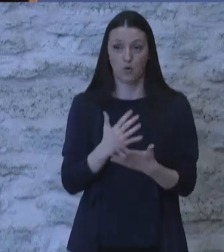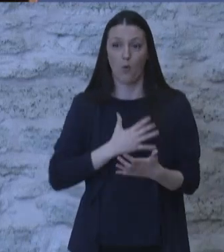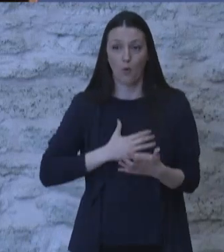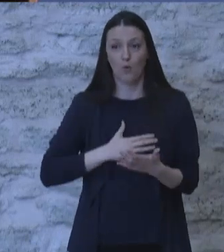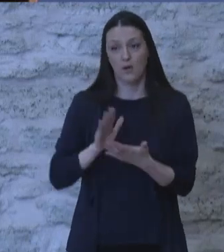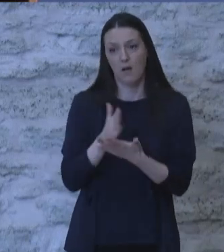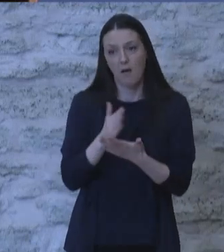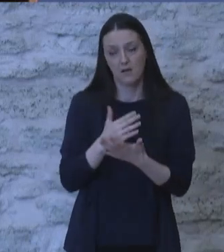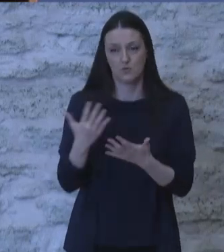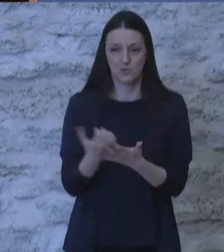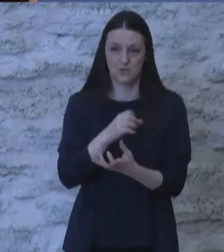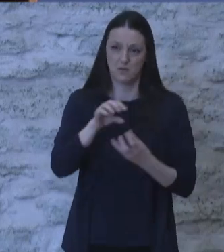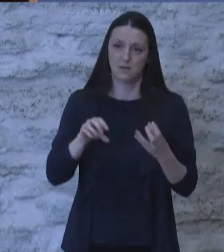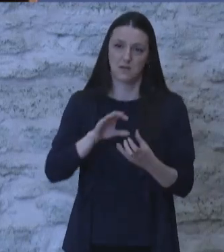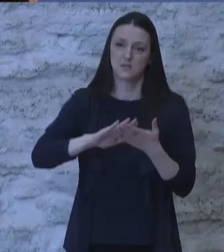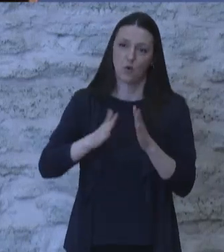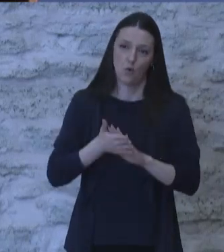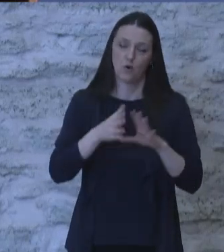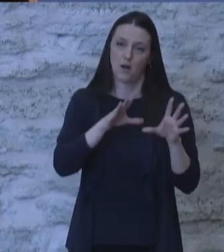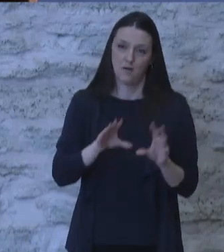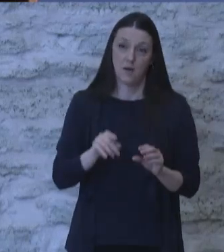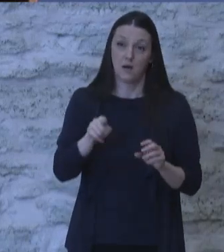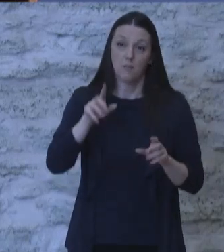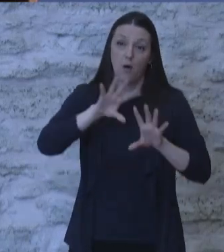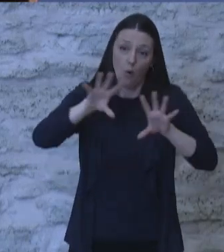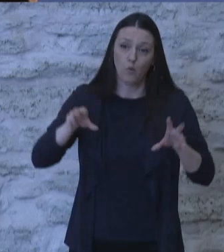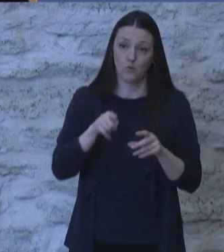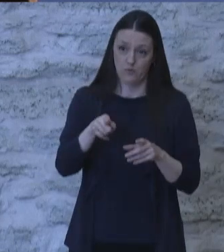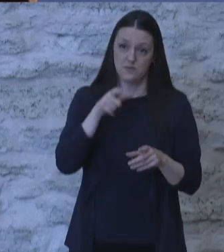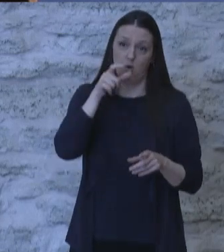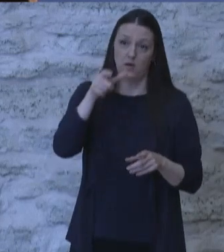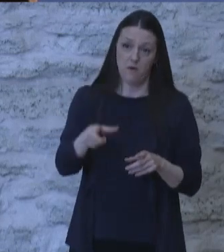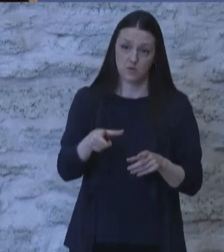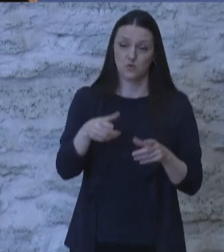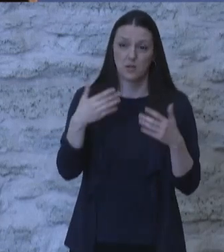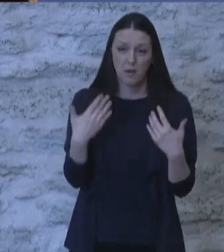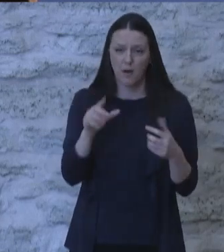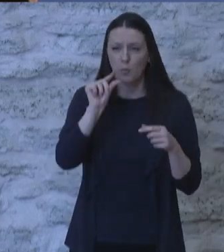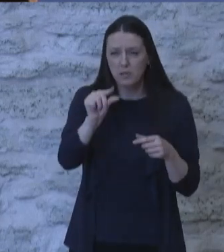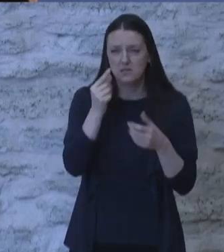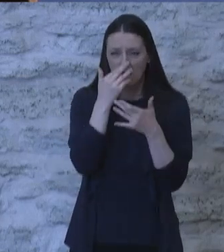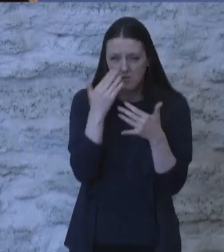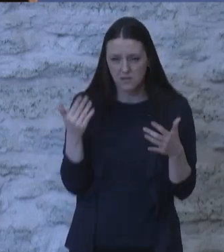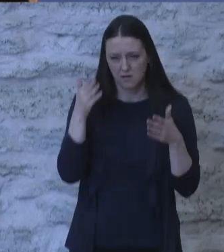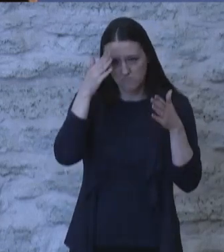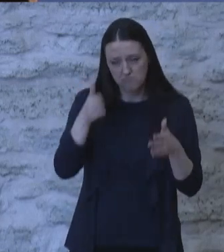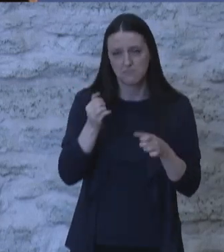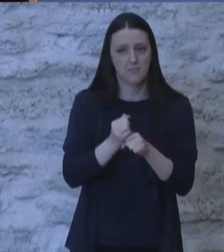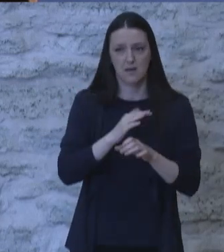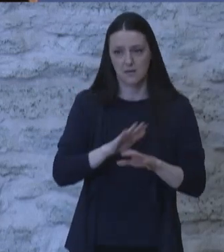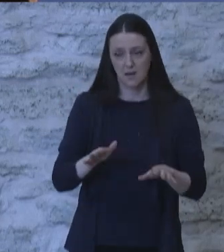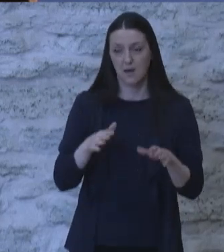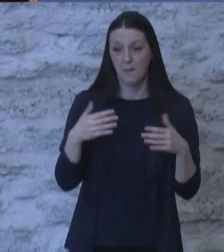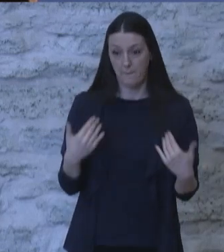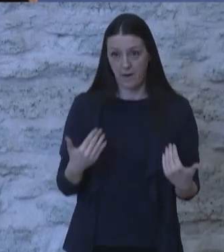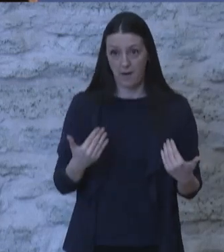kriisi orukorra leevendamiseks. Ja ma arvan, see ongi vastus anna sulle, et täna olles selles väga